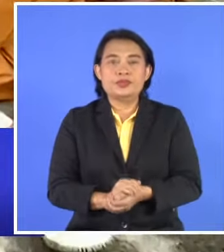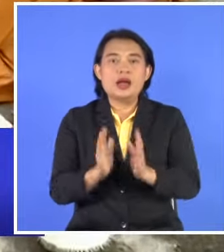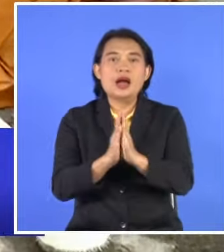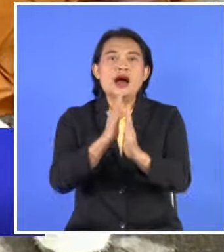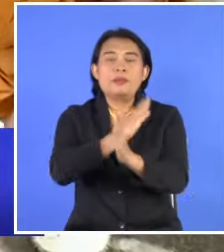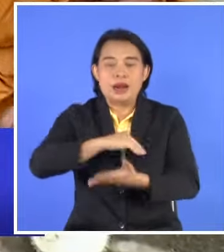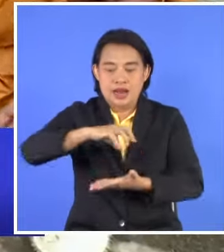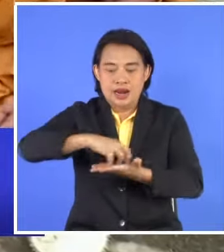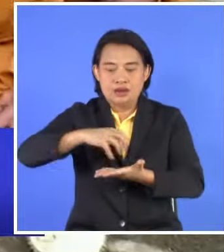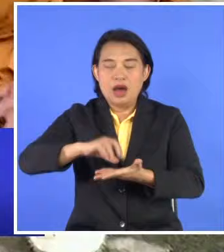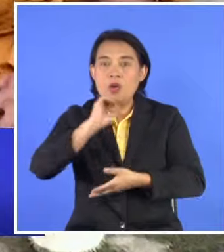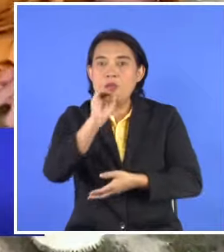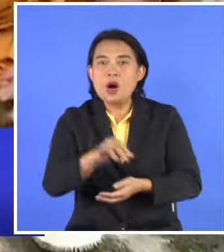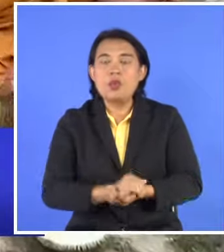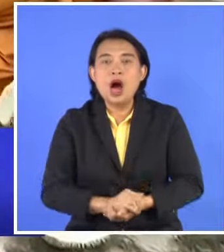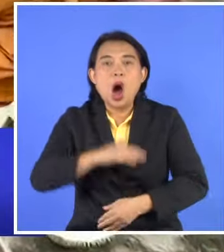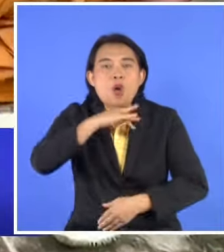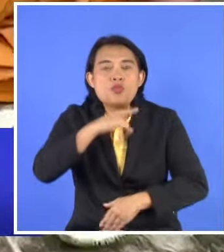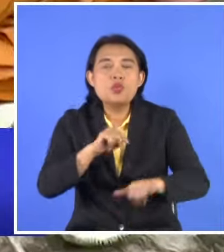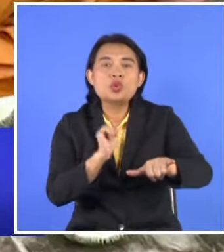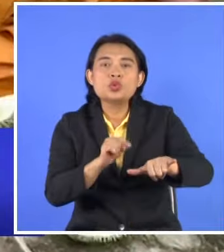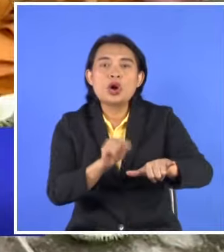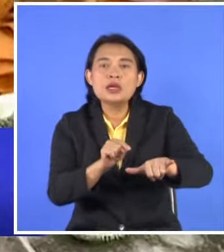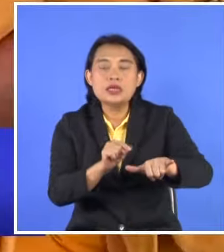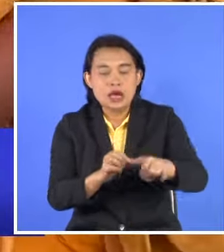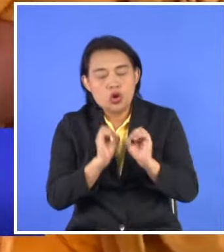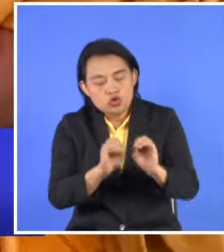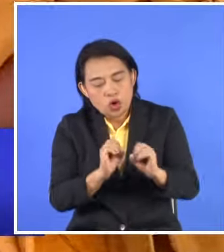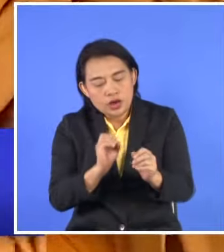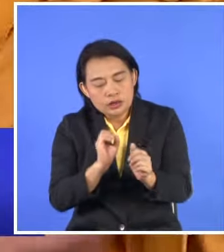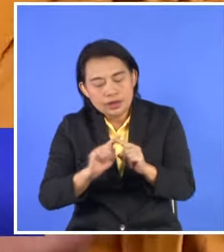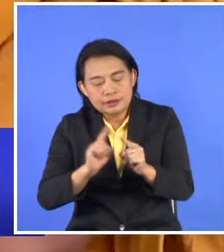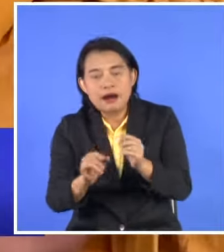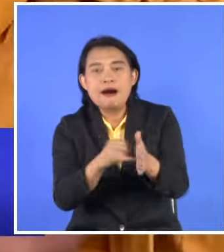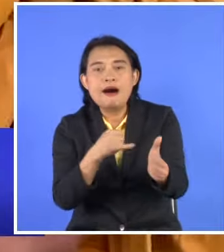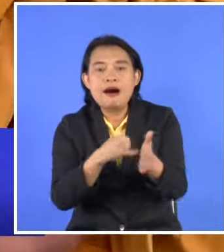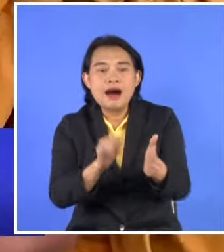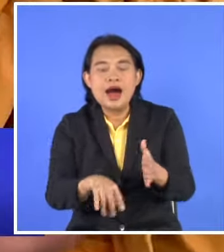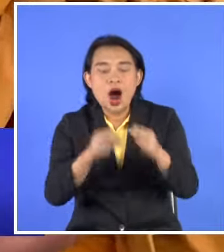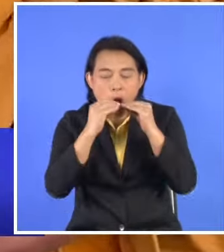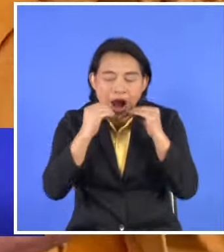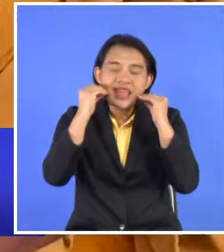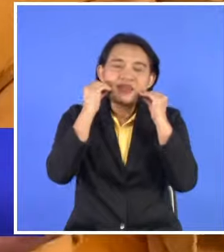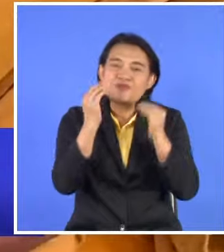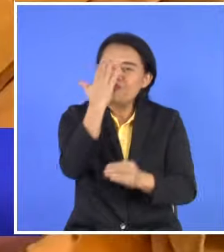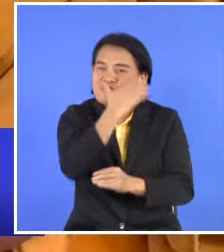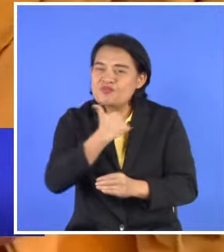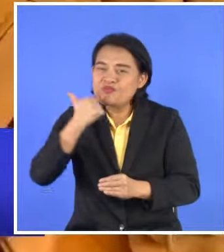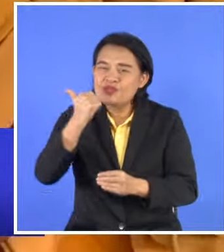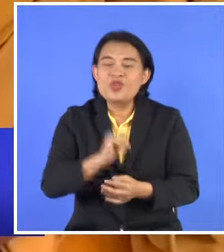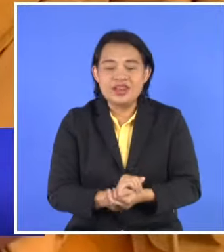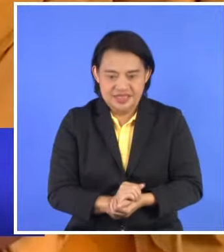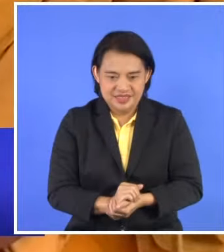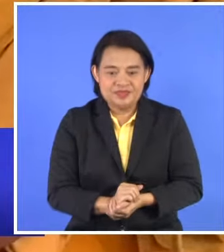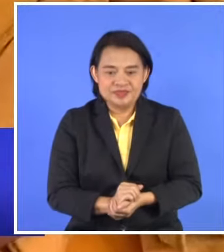ไเจ้าแพนเค้กเนี่ยเป็นหมูที่สอนง่ายนพูดจารู้เรื่องอารมณ์ดีเวลายิ้มจะสวยว่าอย่างงั้นเออเวลายิ้มจะ